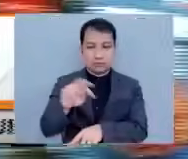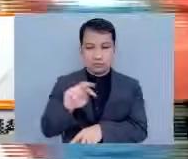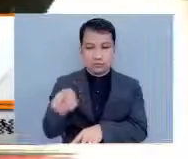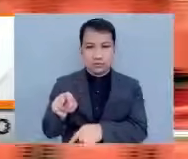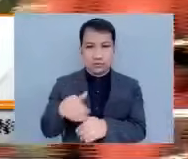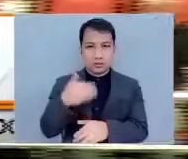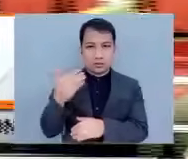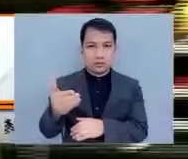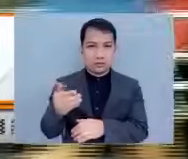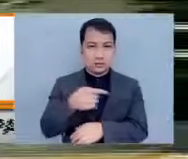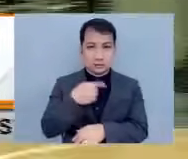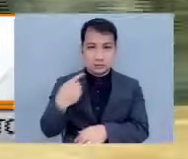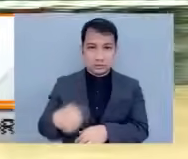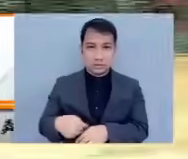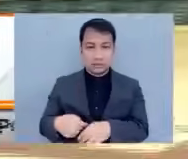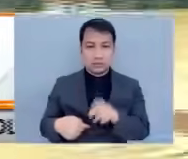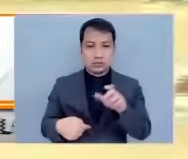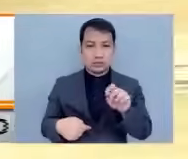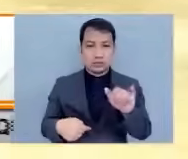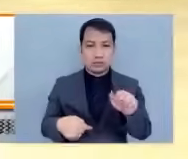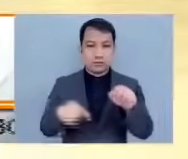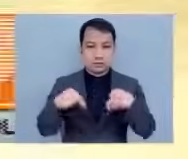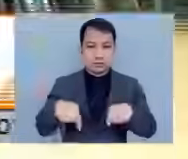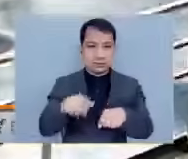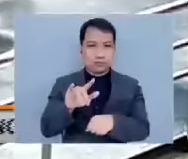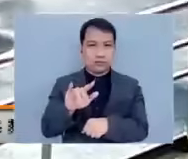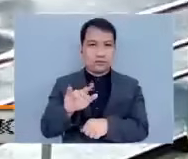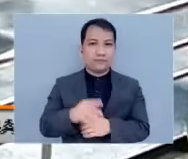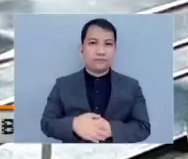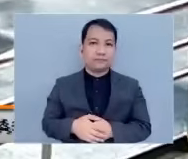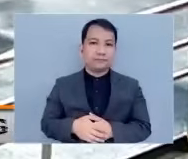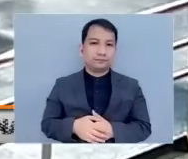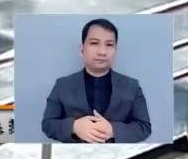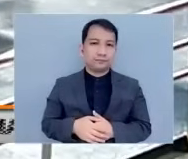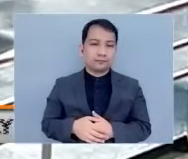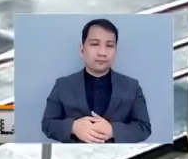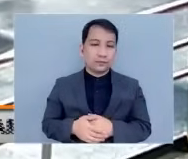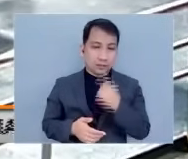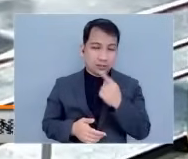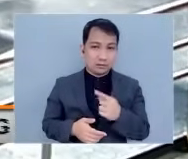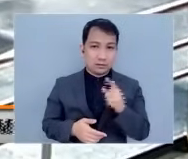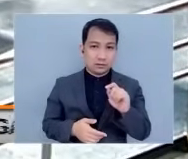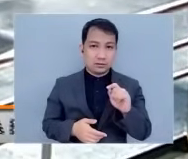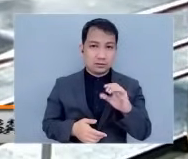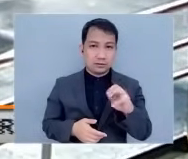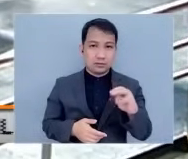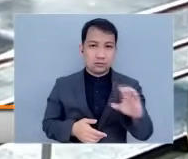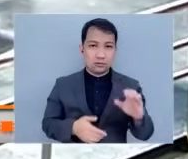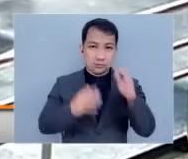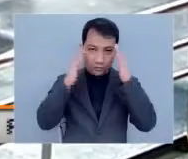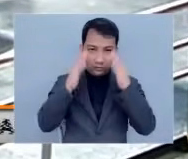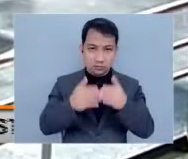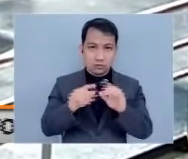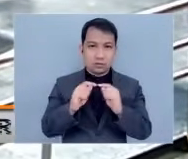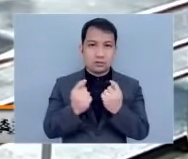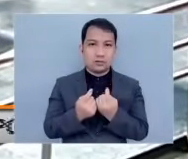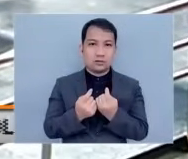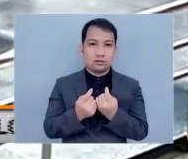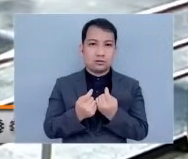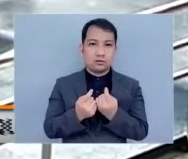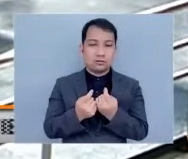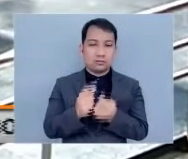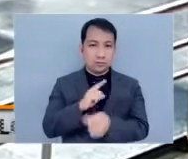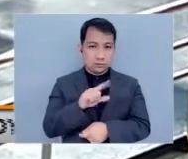Chinese Taipei sa Feb 25. Mikey, ayon kay Coach Tim Cohn, naka-focus din ang Kopanan na maka-qualify sa